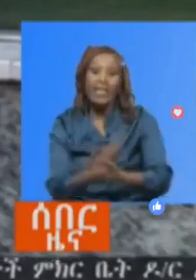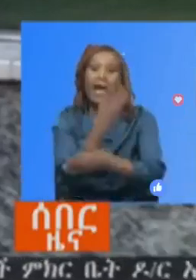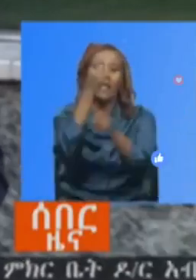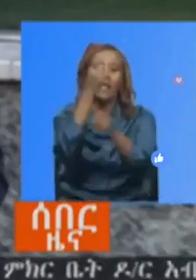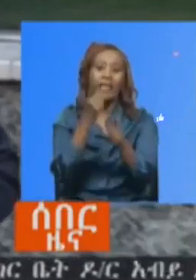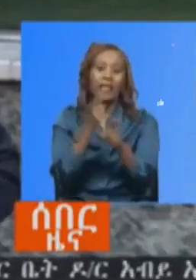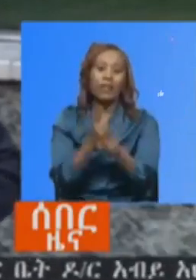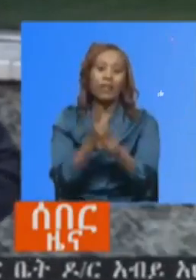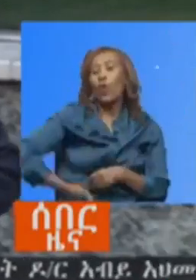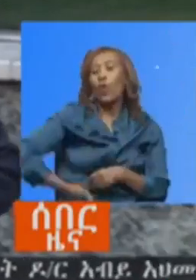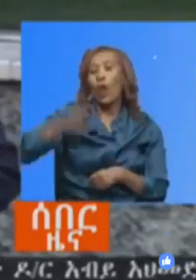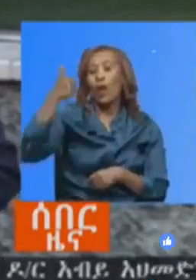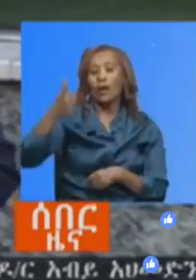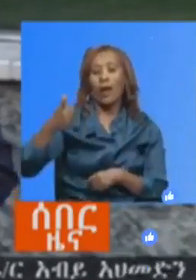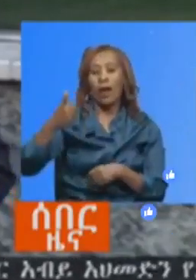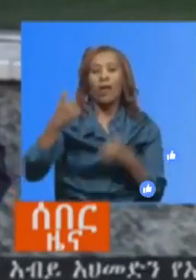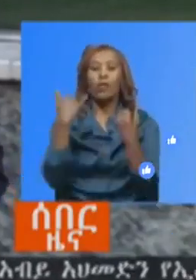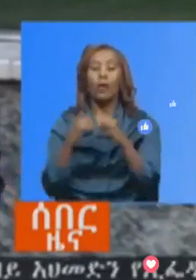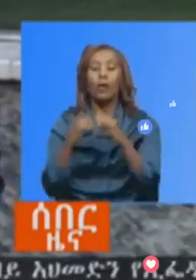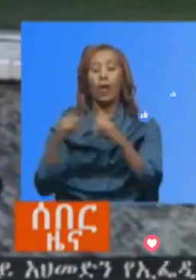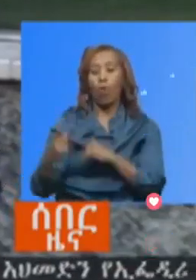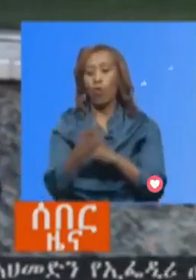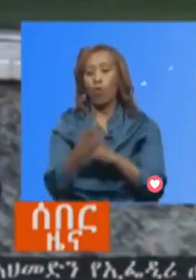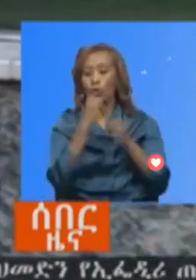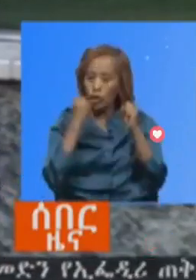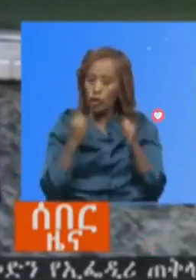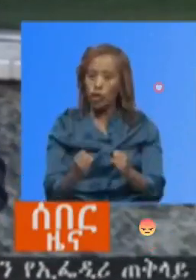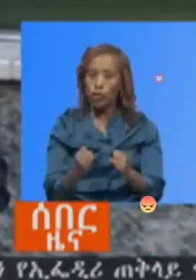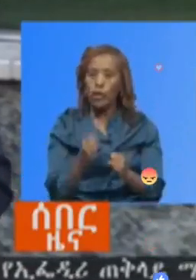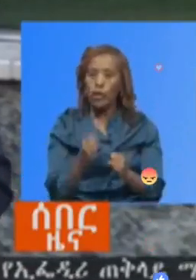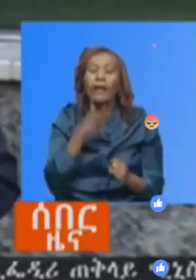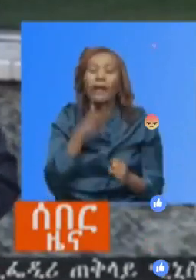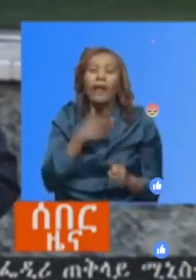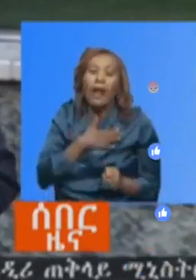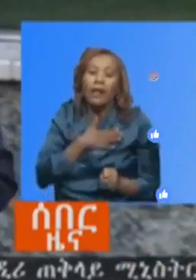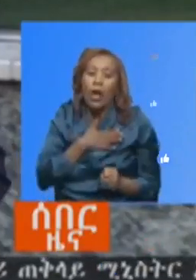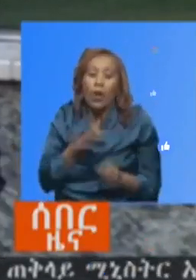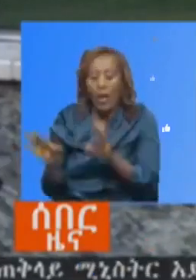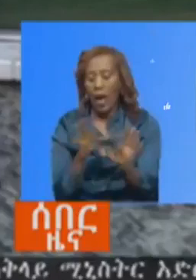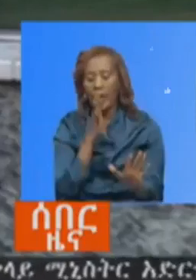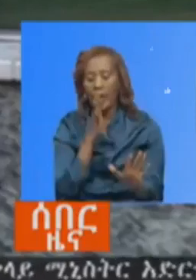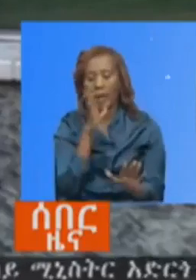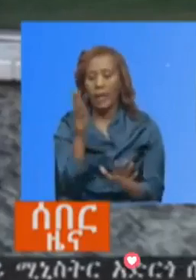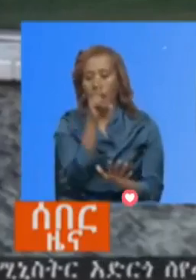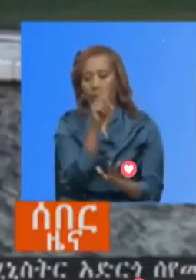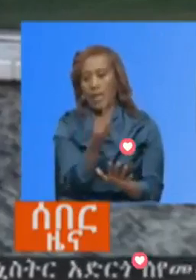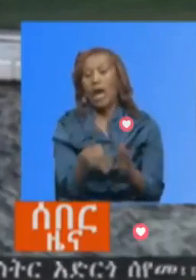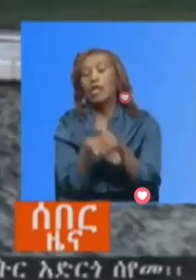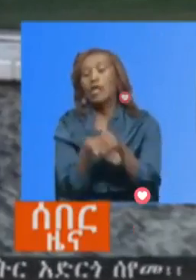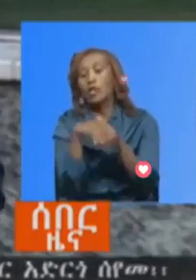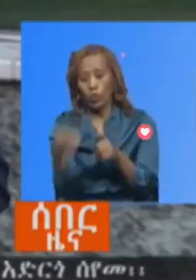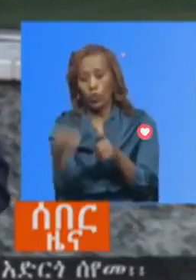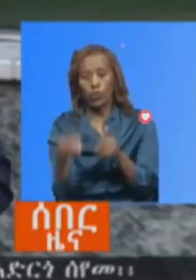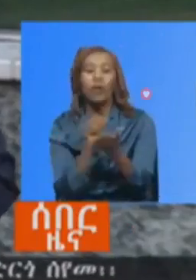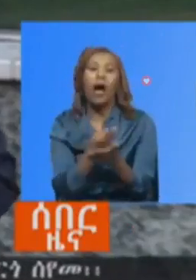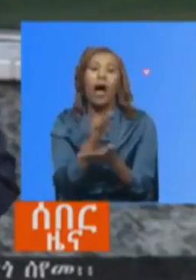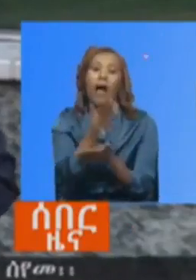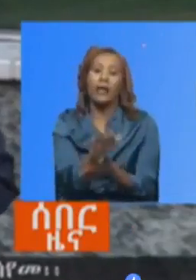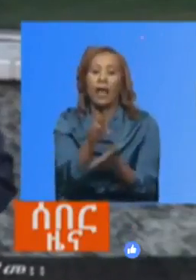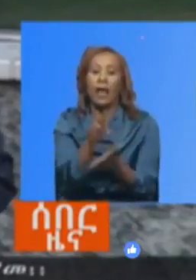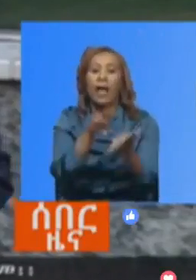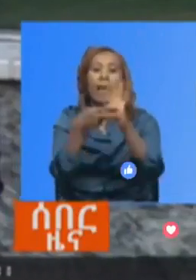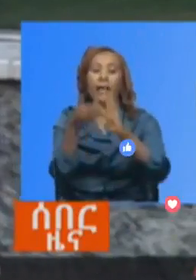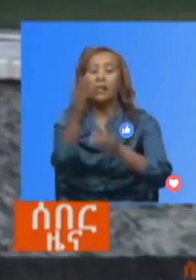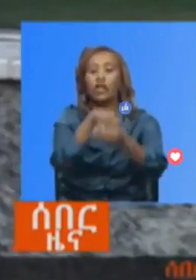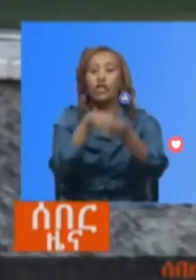እንዲረጋገጥ ዋና ተዋንያን መሆን እንዲችሉ እናታዊ አይተካ ሚናችሁን እንድትወጡ አደራ በማለት